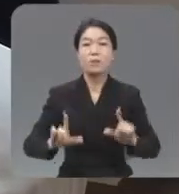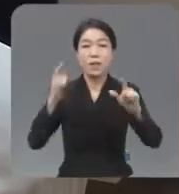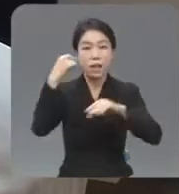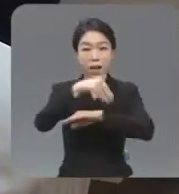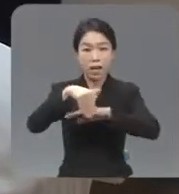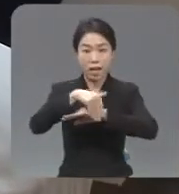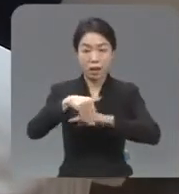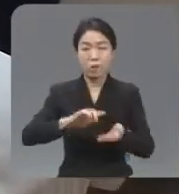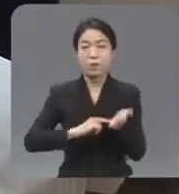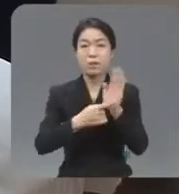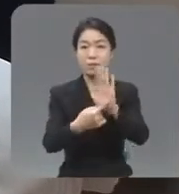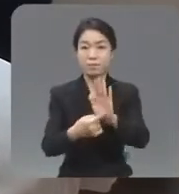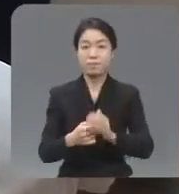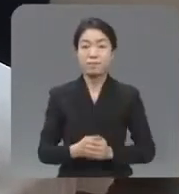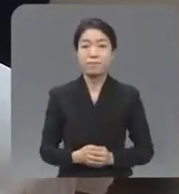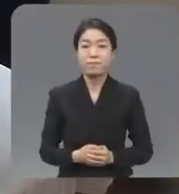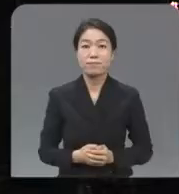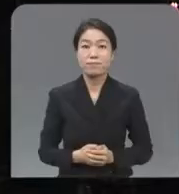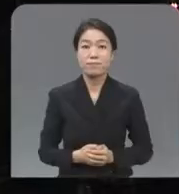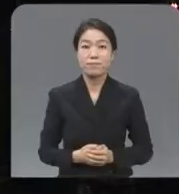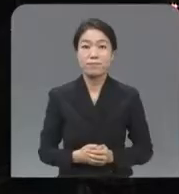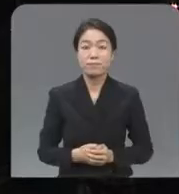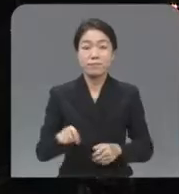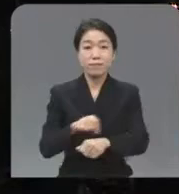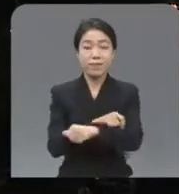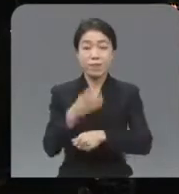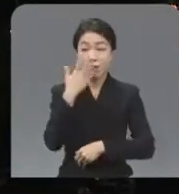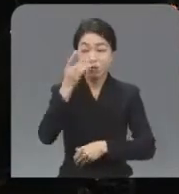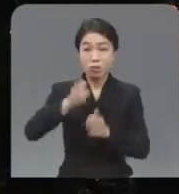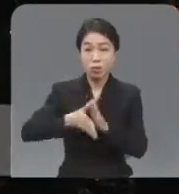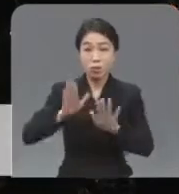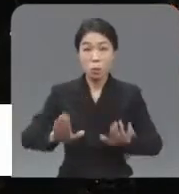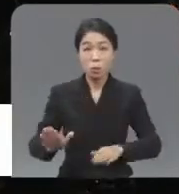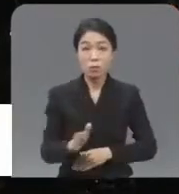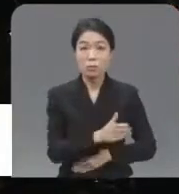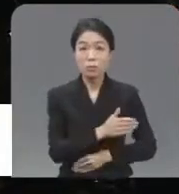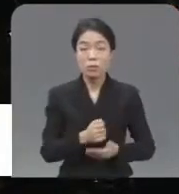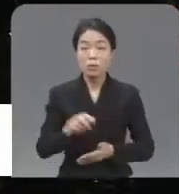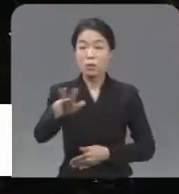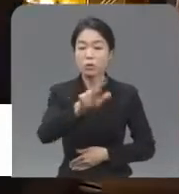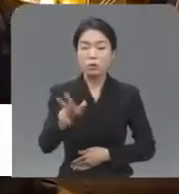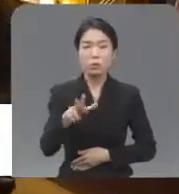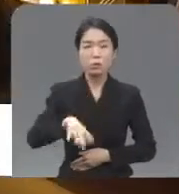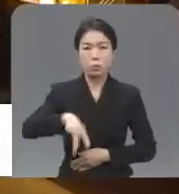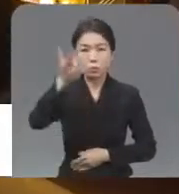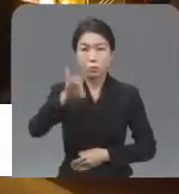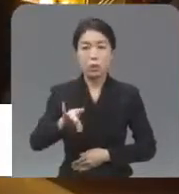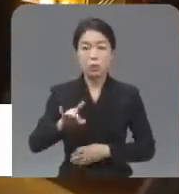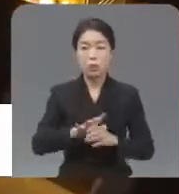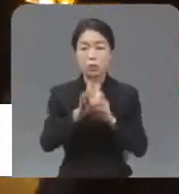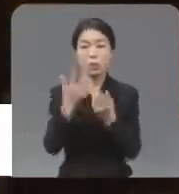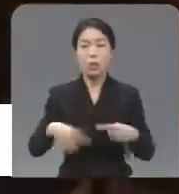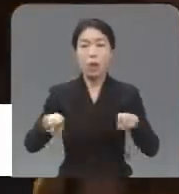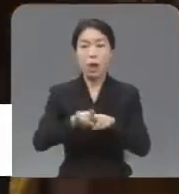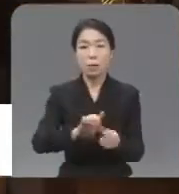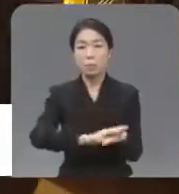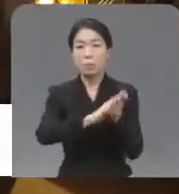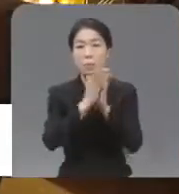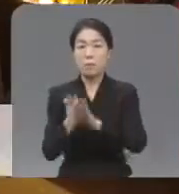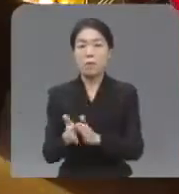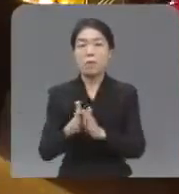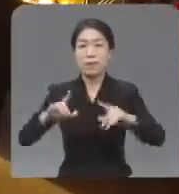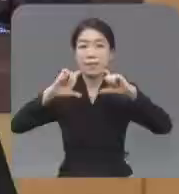삼겠다는 계획도 내놓고 있습니다. 특히 순천시는 오늘부터 전국 최초로 위드 코로나 전환을